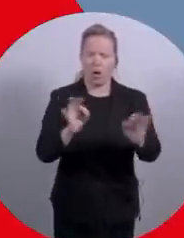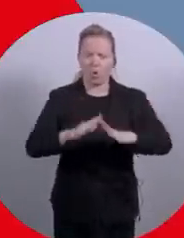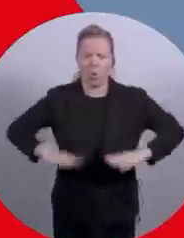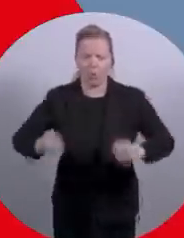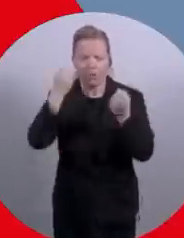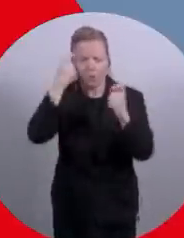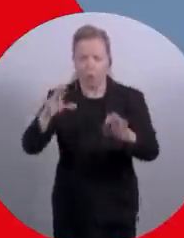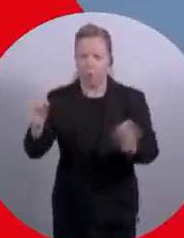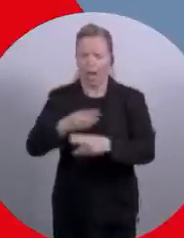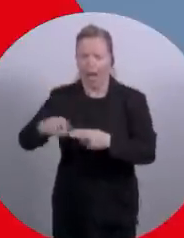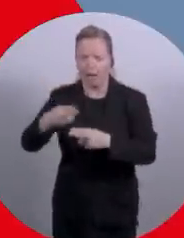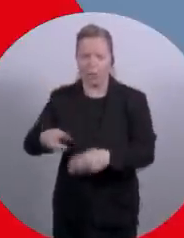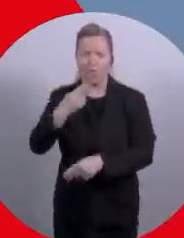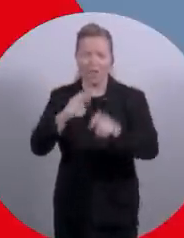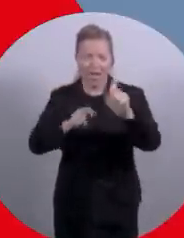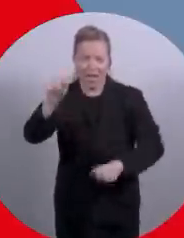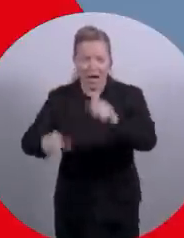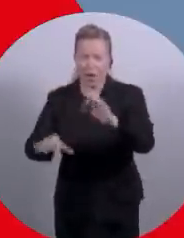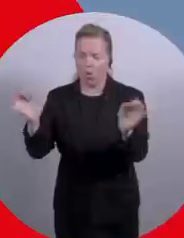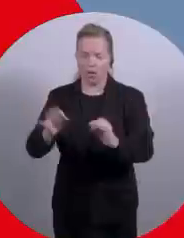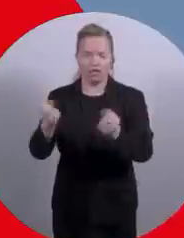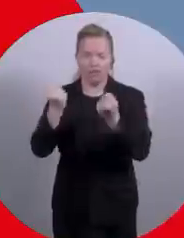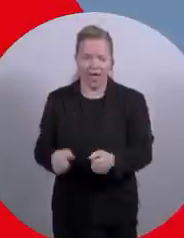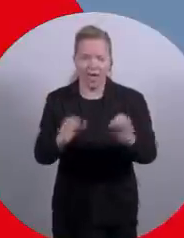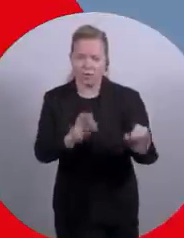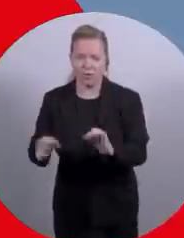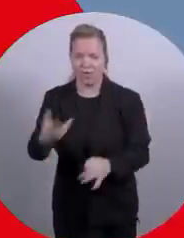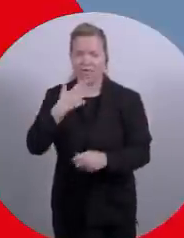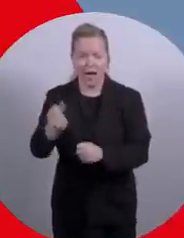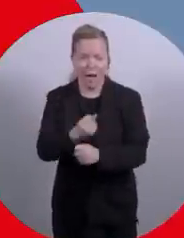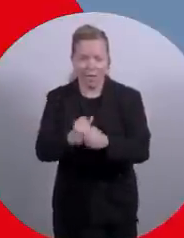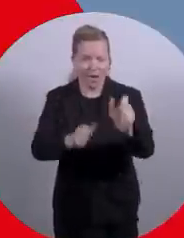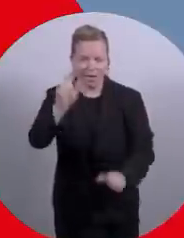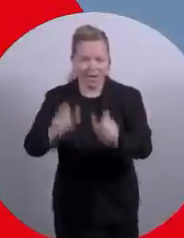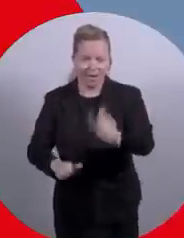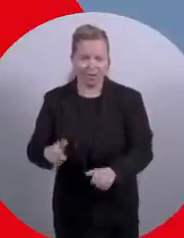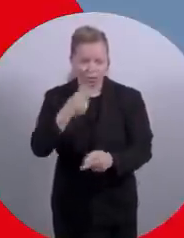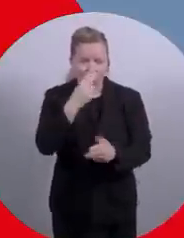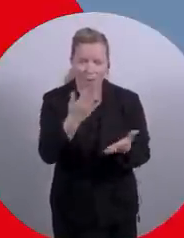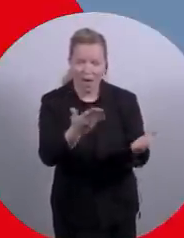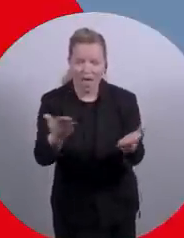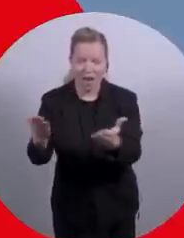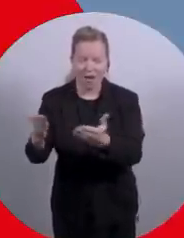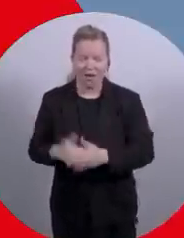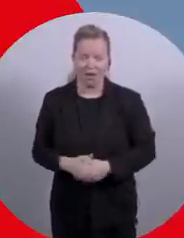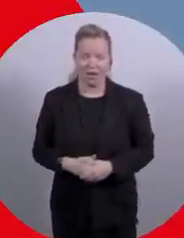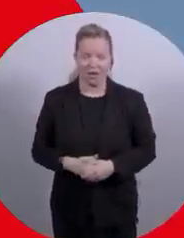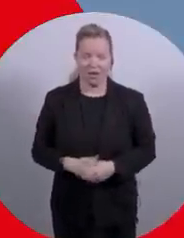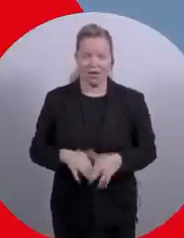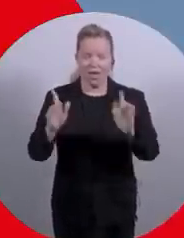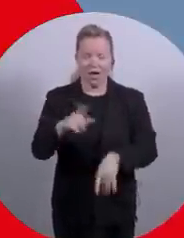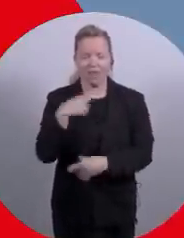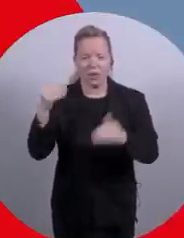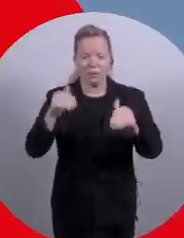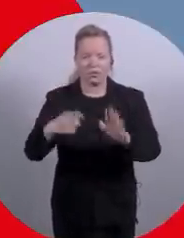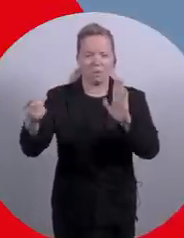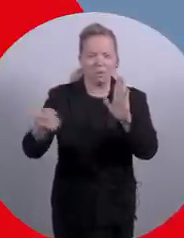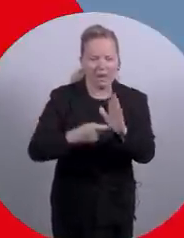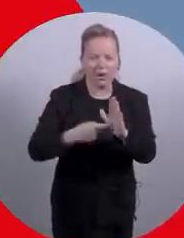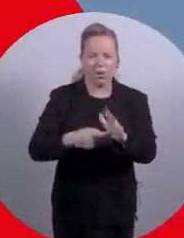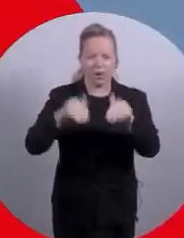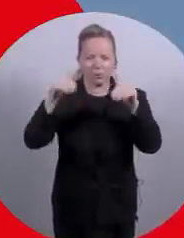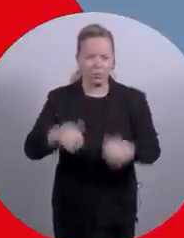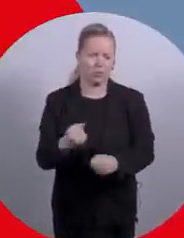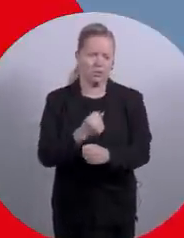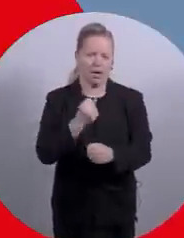wer sind die in der Reinigung wer sind die in der Schwerindustrie und wir müssen eines dazu sagen wir müssen die Bedingungen allerdings dafür setzen